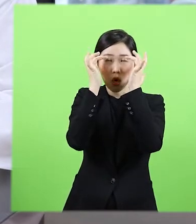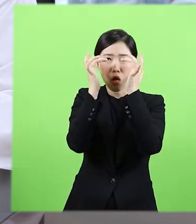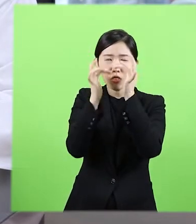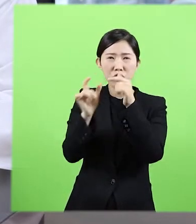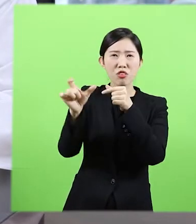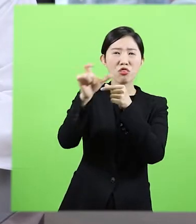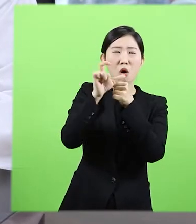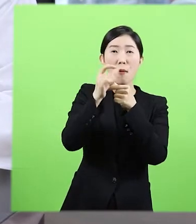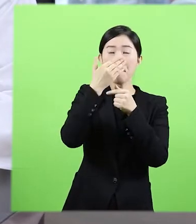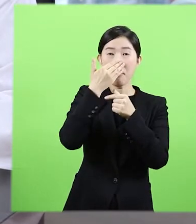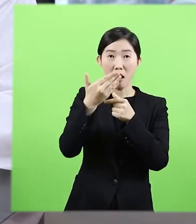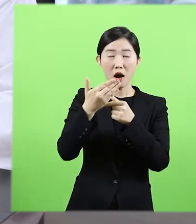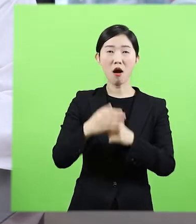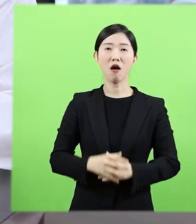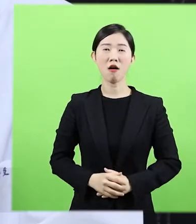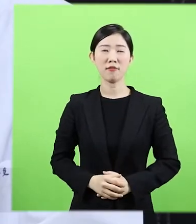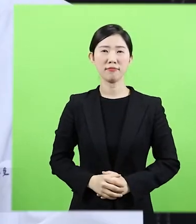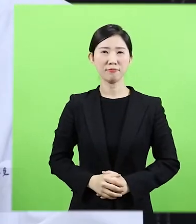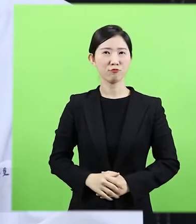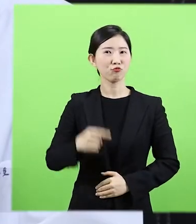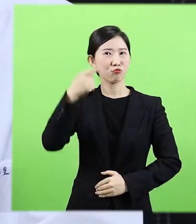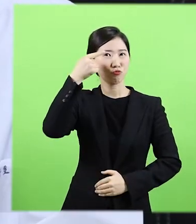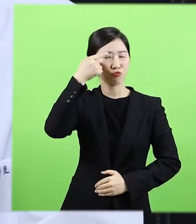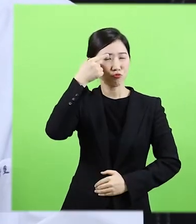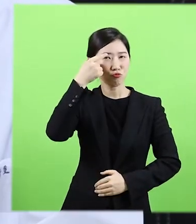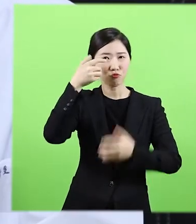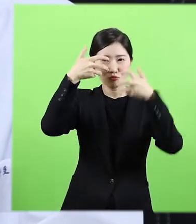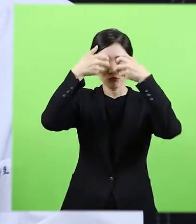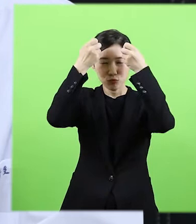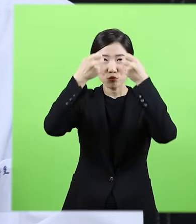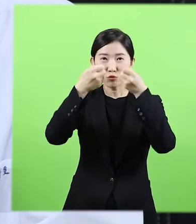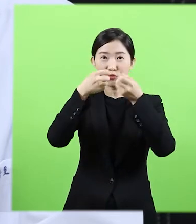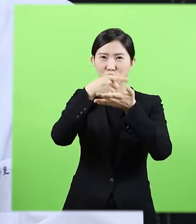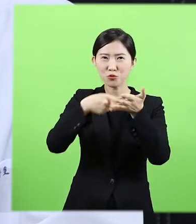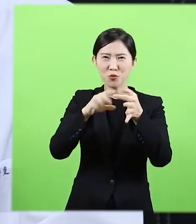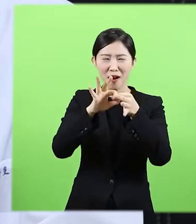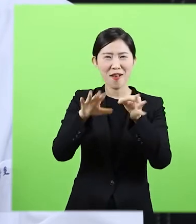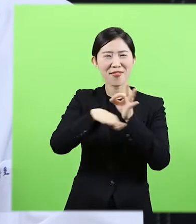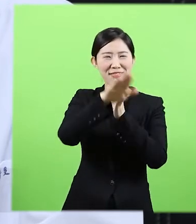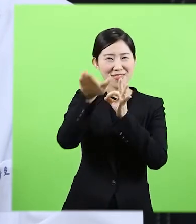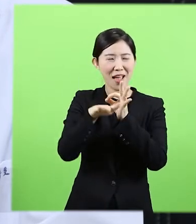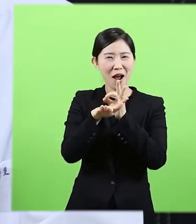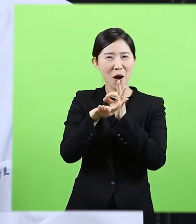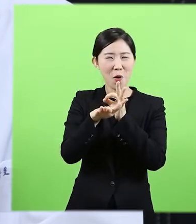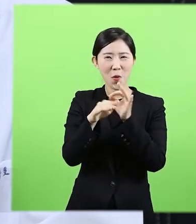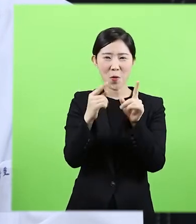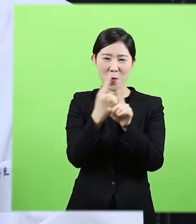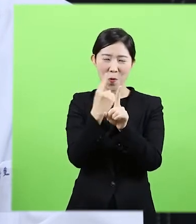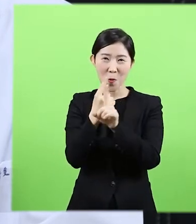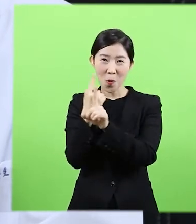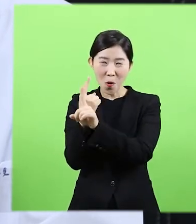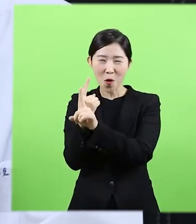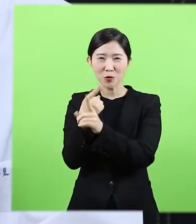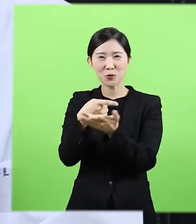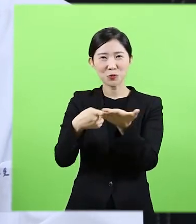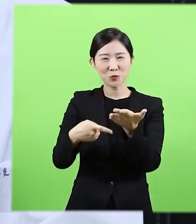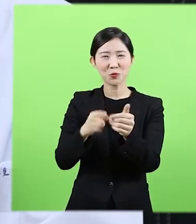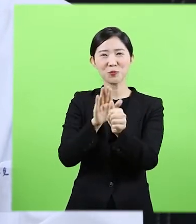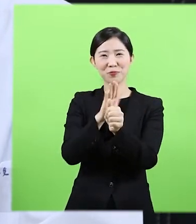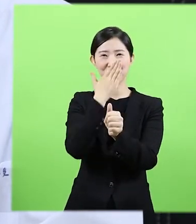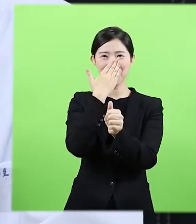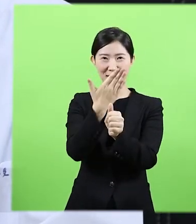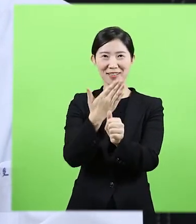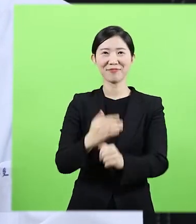눈 꺼짐에도 좋은 수술입니다. 그야말로 이 눈꺼풀에 대해서는 거의 만병통치라 할 수 있을